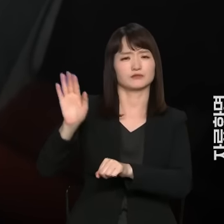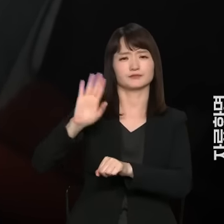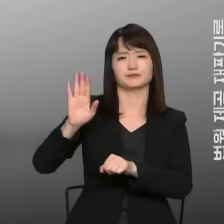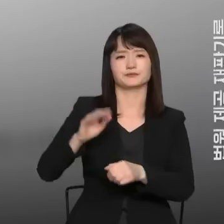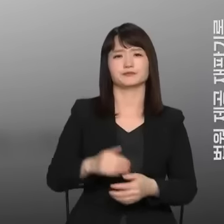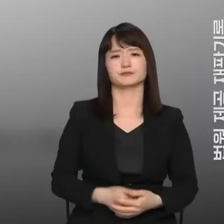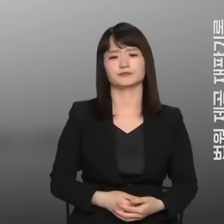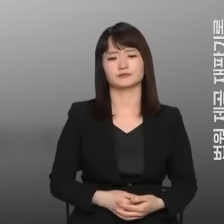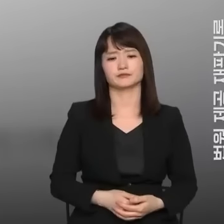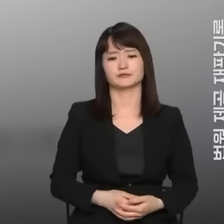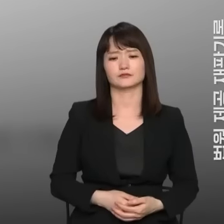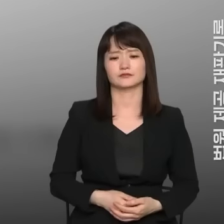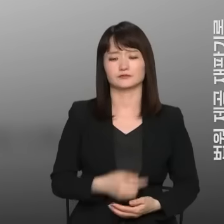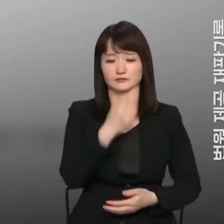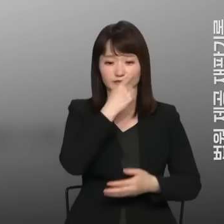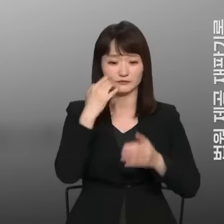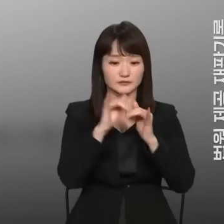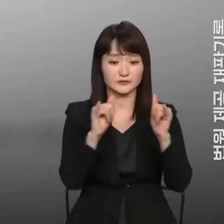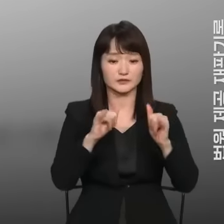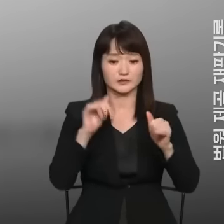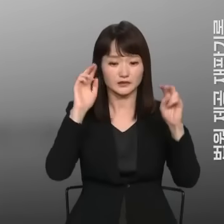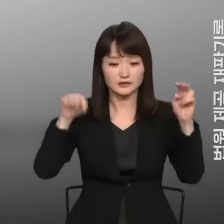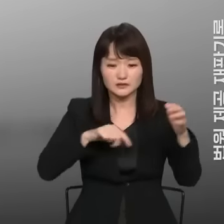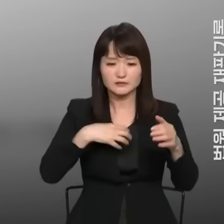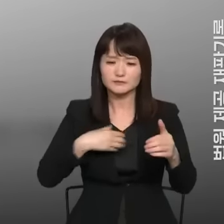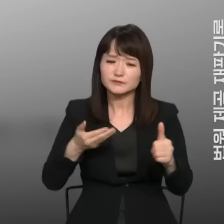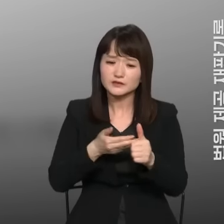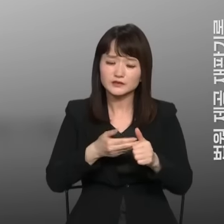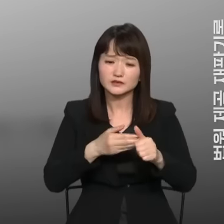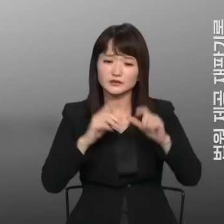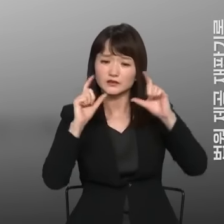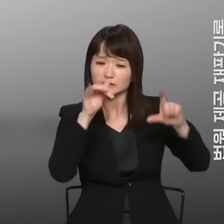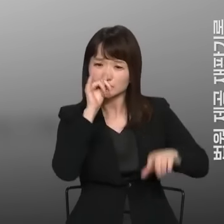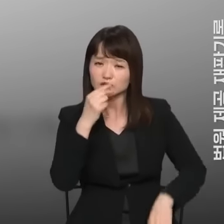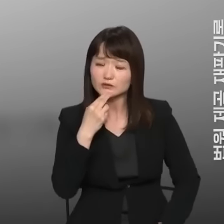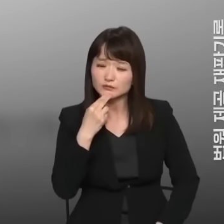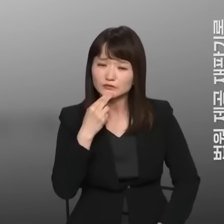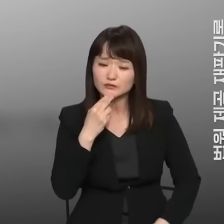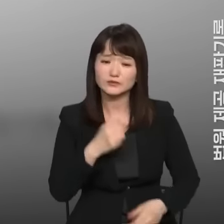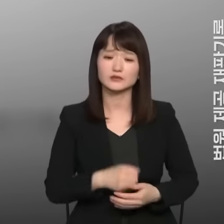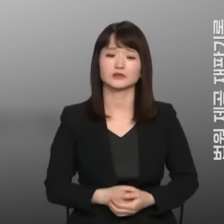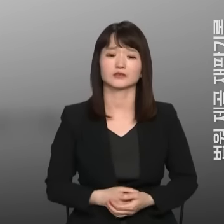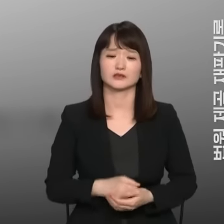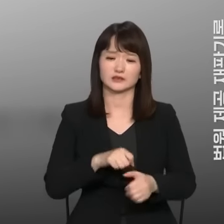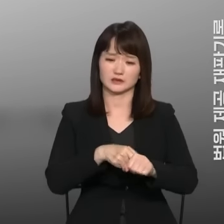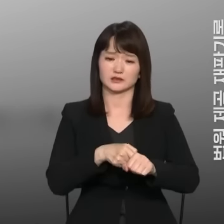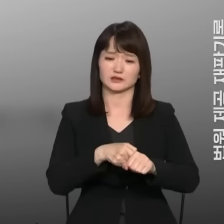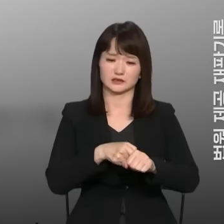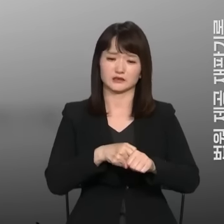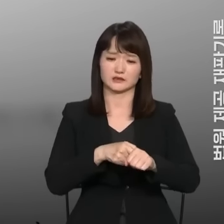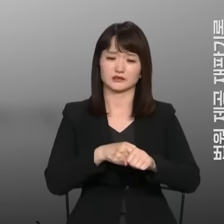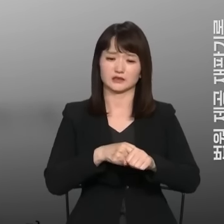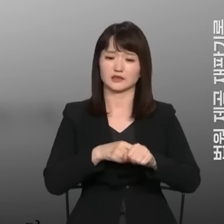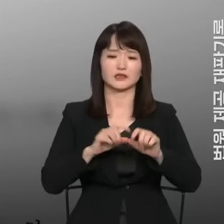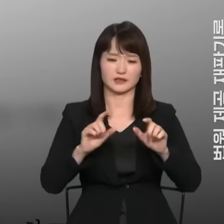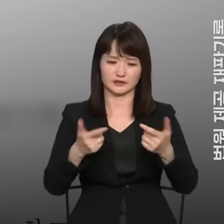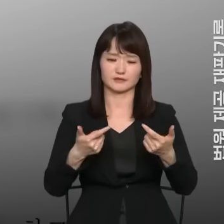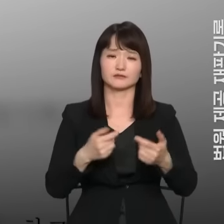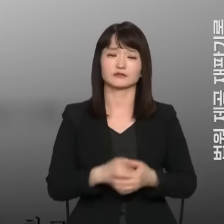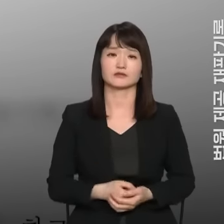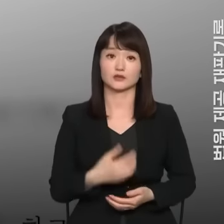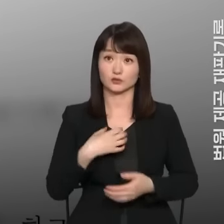때문입니다. 증인이 직장 내 괴롭힘을 하지 않았다고 폭력을 한 게 있어요, 객관적인가요? 징계 처분 아니다라는 확인을 했습니다.